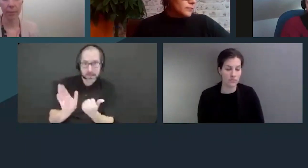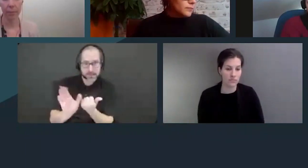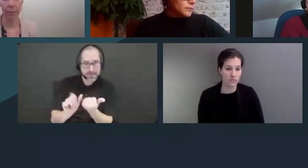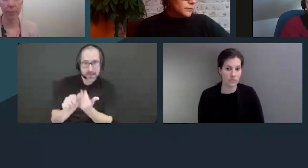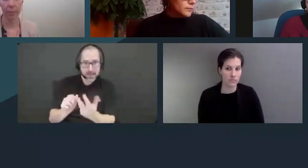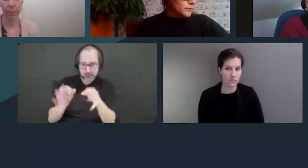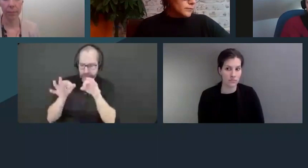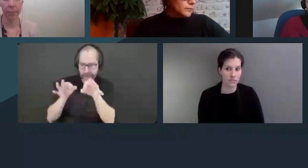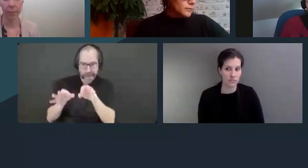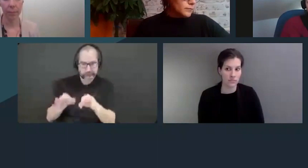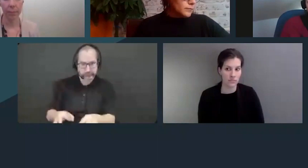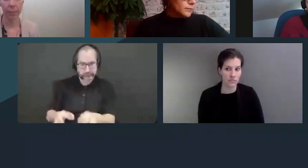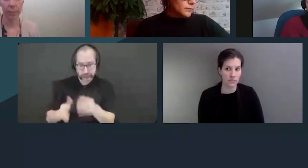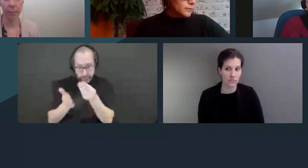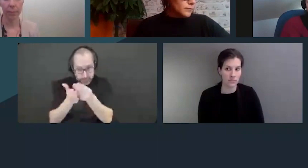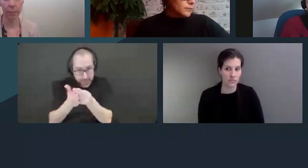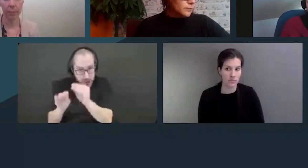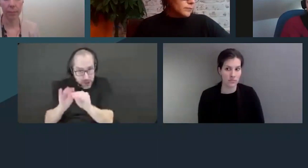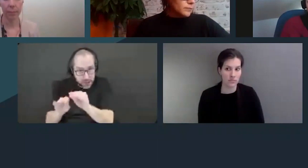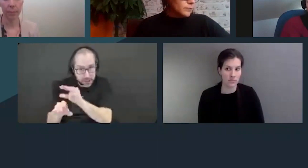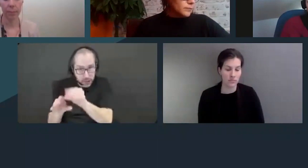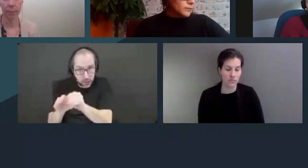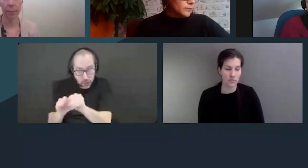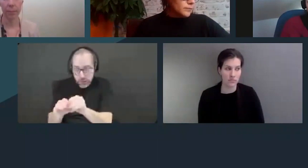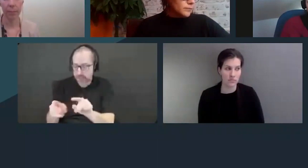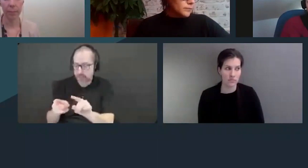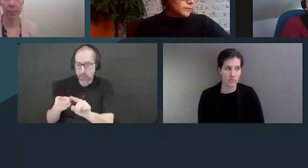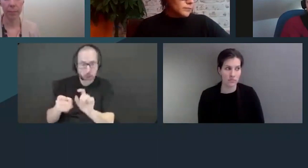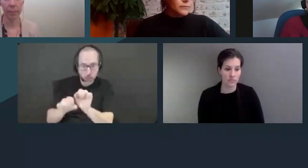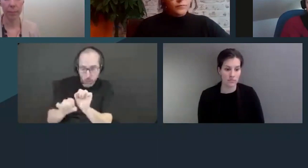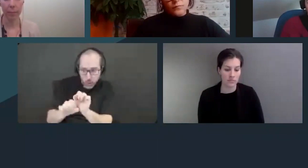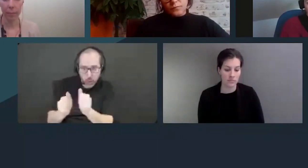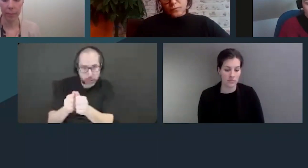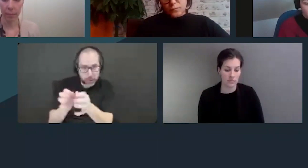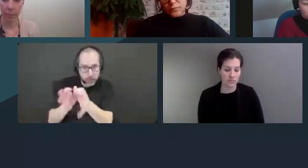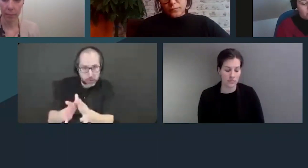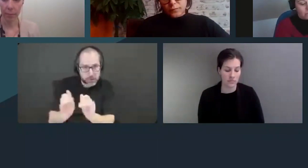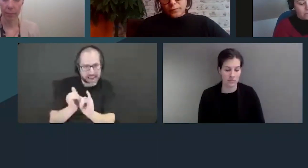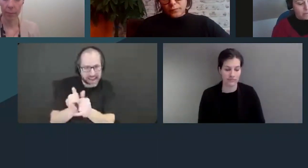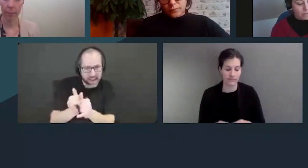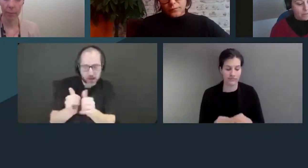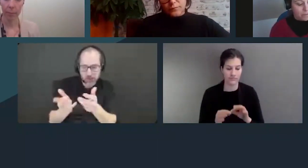travaille avec les interprètes. Et par l'entremise de ces lignes directrices, on peut élaborer